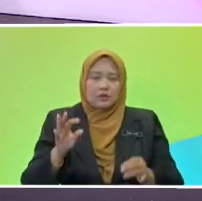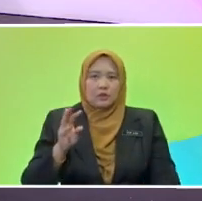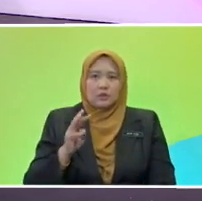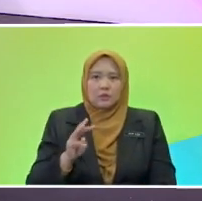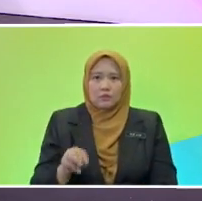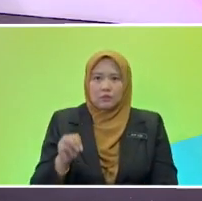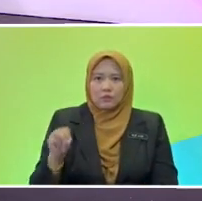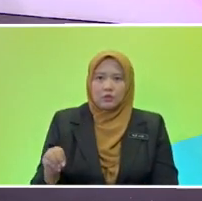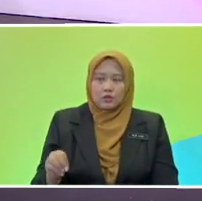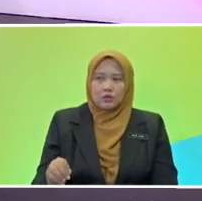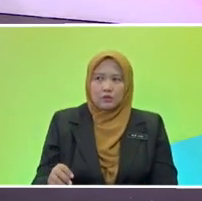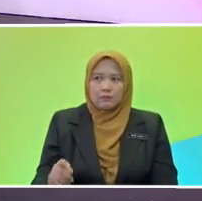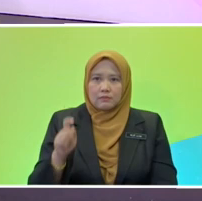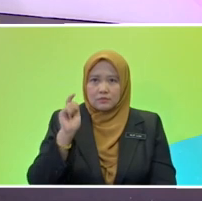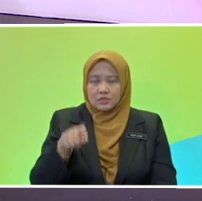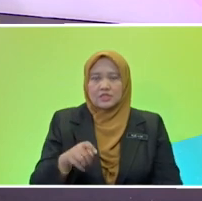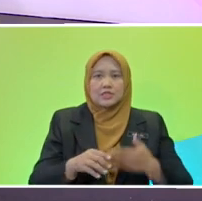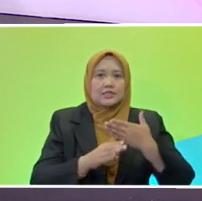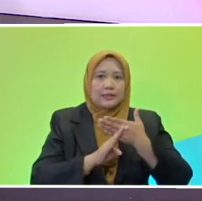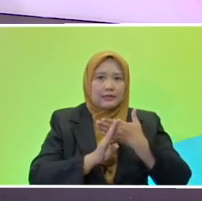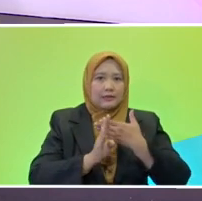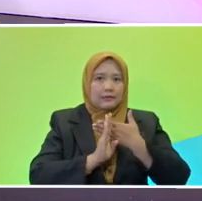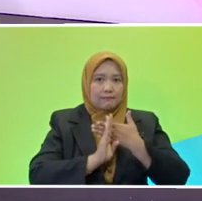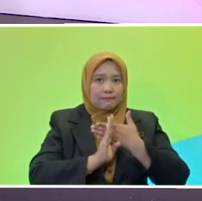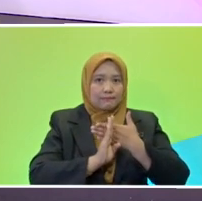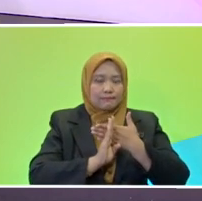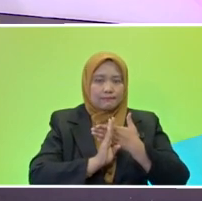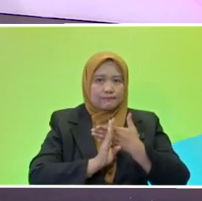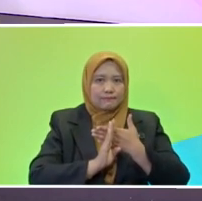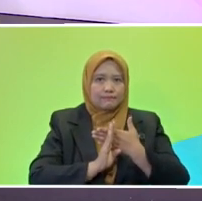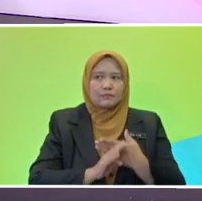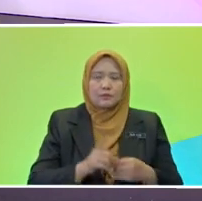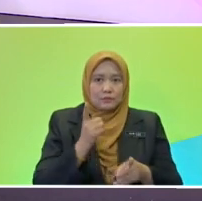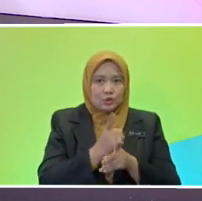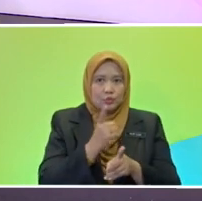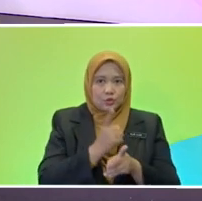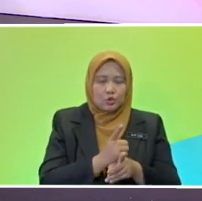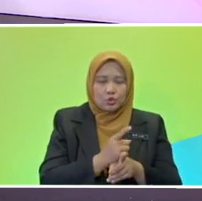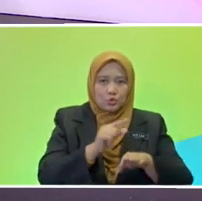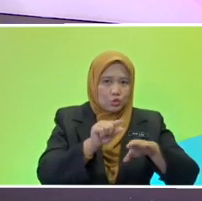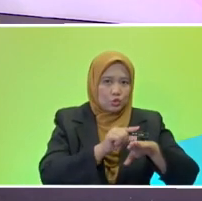menggunakan gunting pastikan berhati-hati dan kami Jangan sampai-sapa nanti Ibu marah